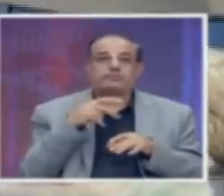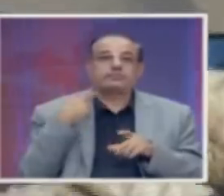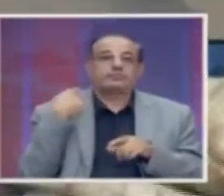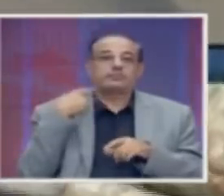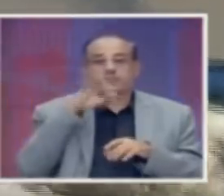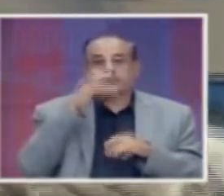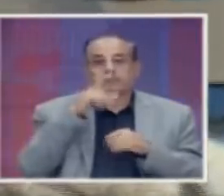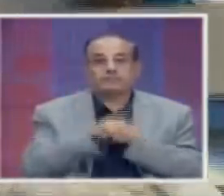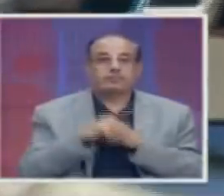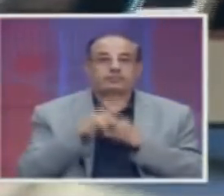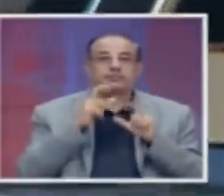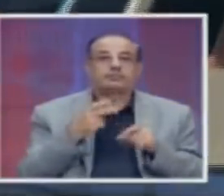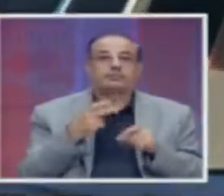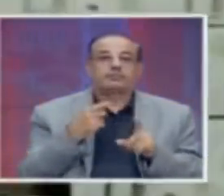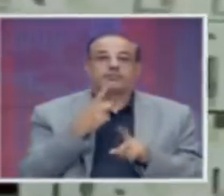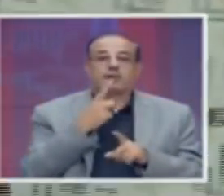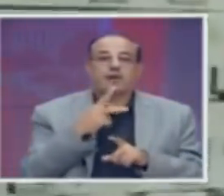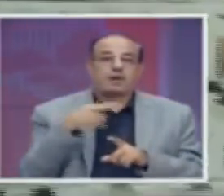الداخلية خلال أسبوع من ضبط